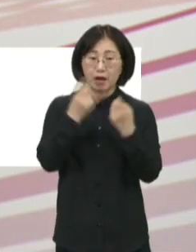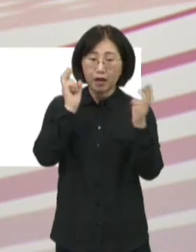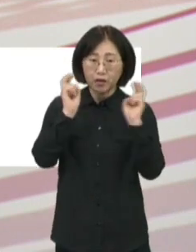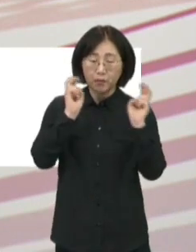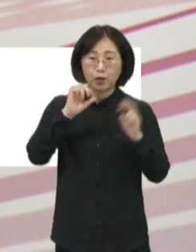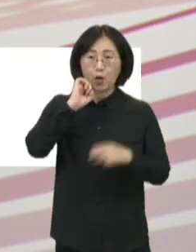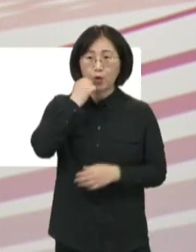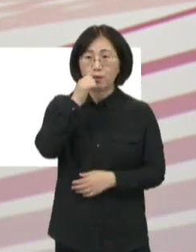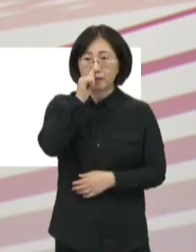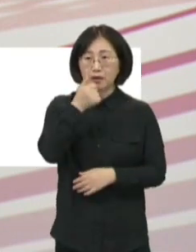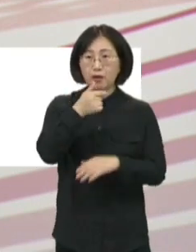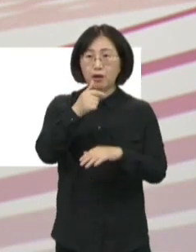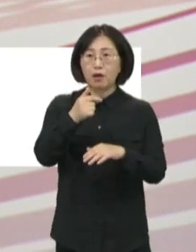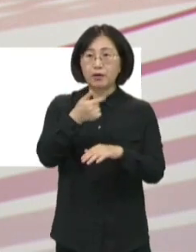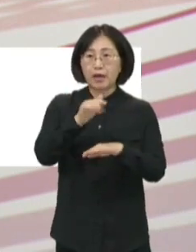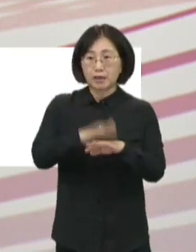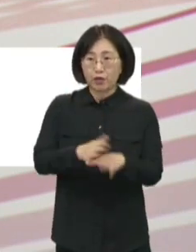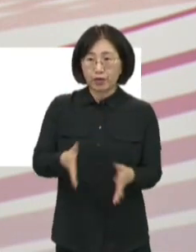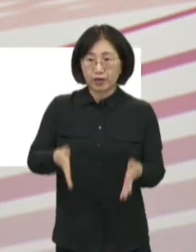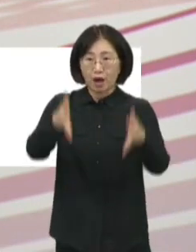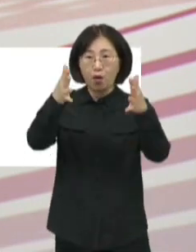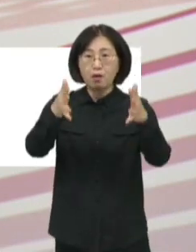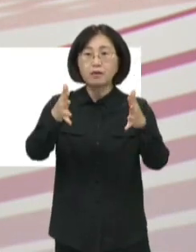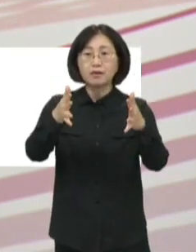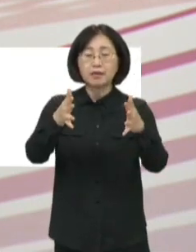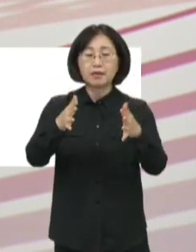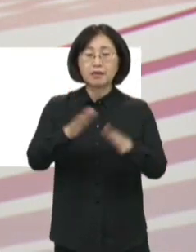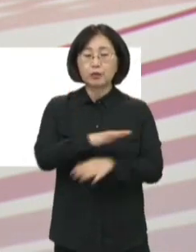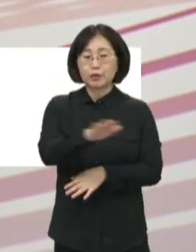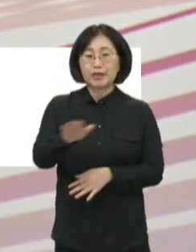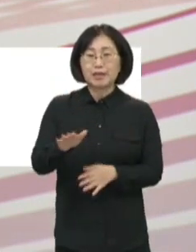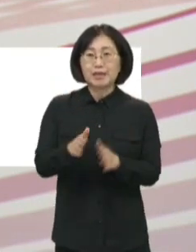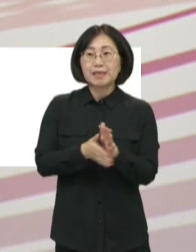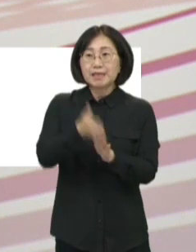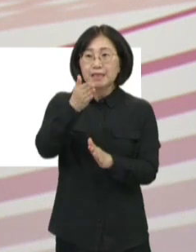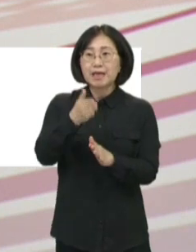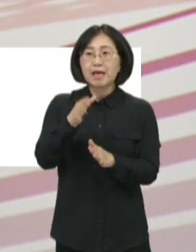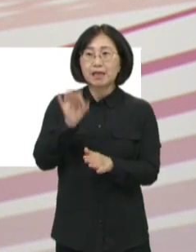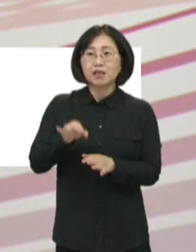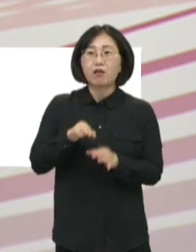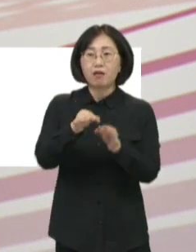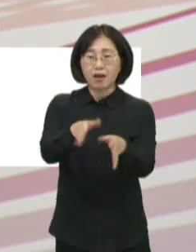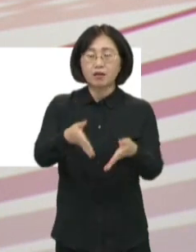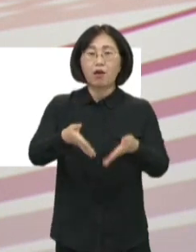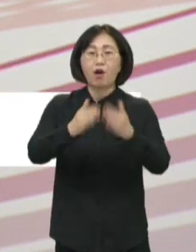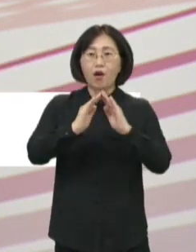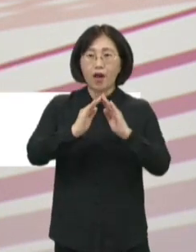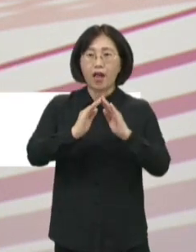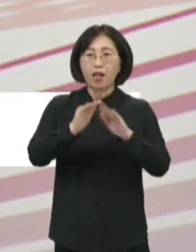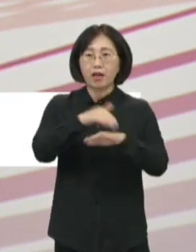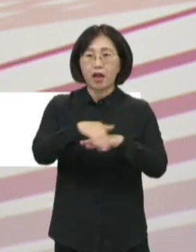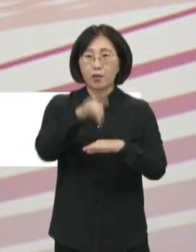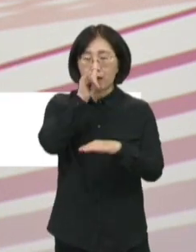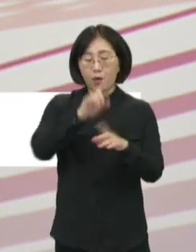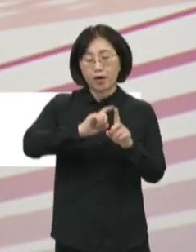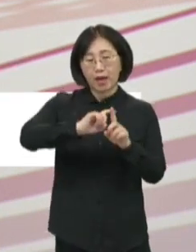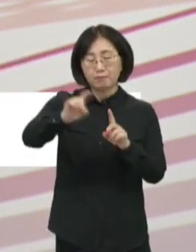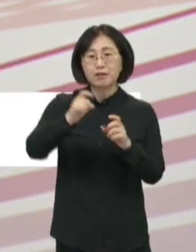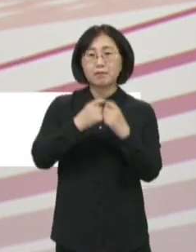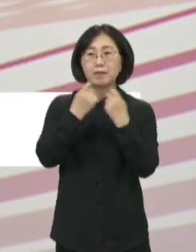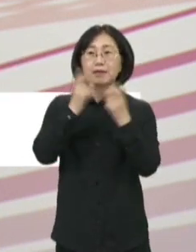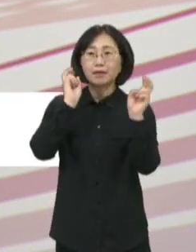같아서 대전 타원은 직접 어 우리 시 재정을 투입해서 해 볼까 하고 케 케이블카는